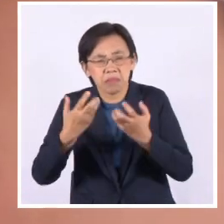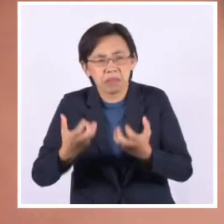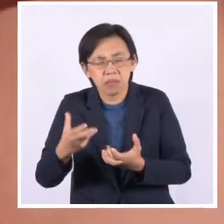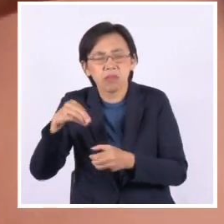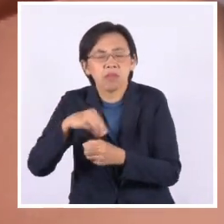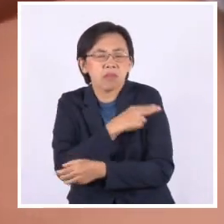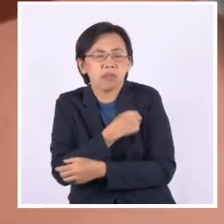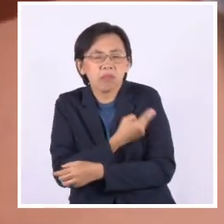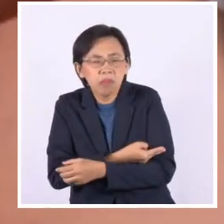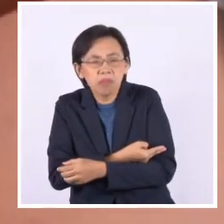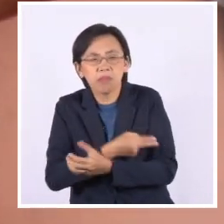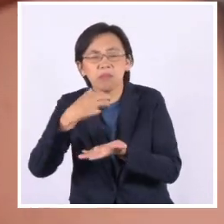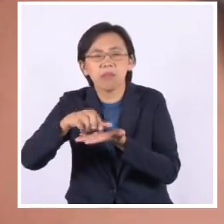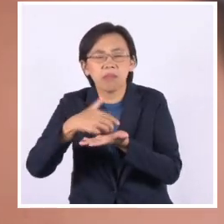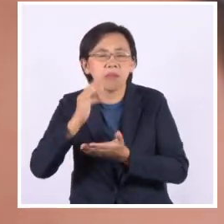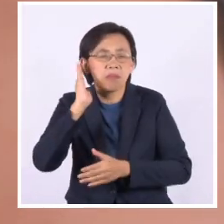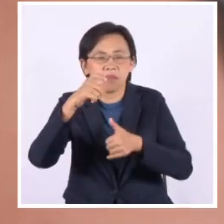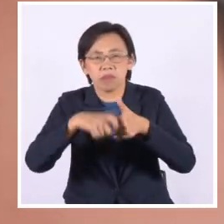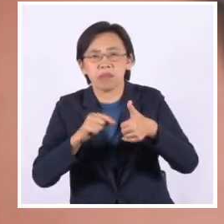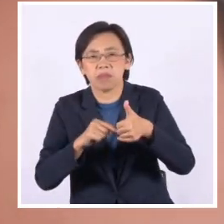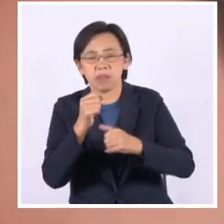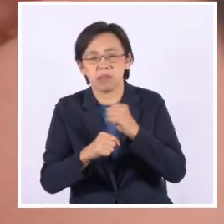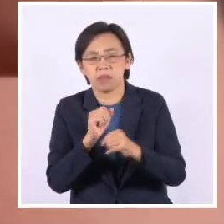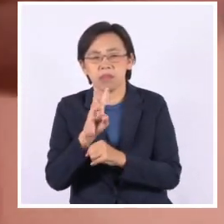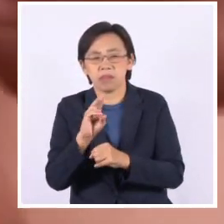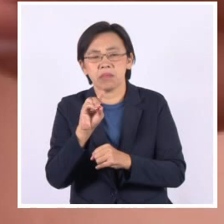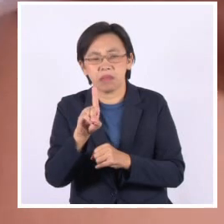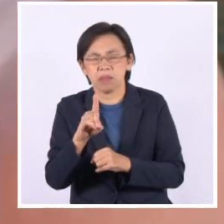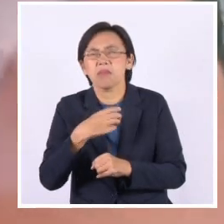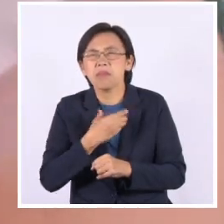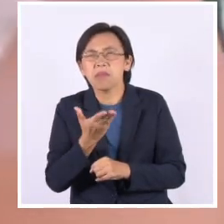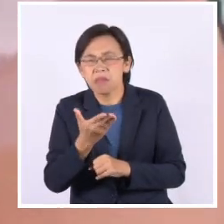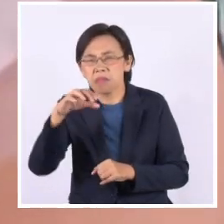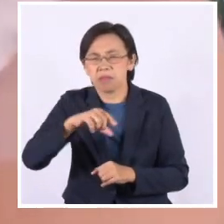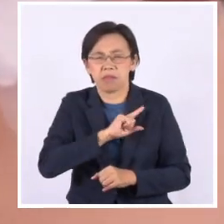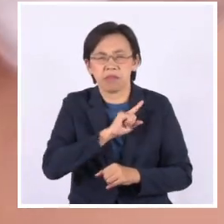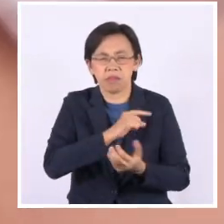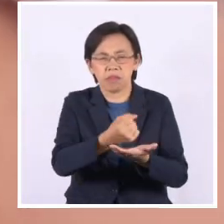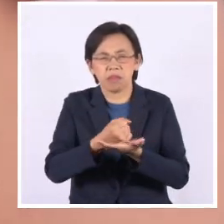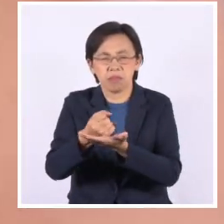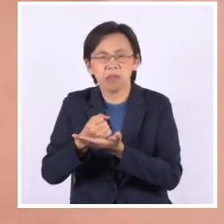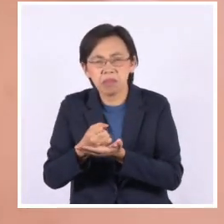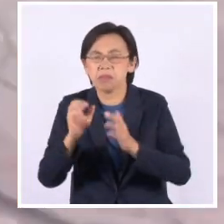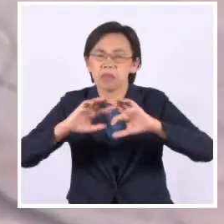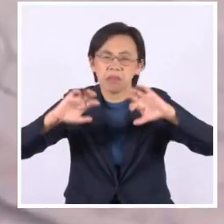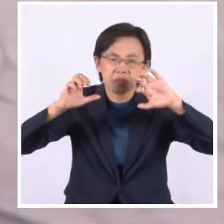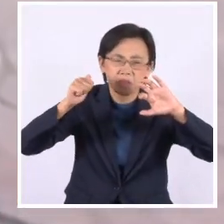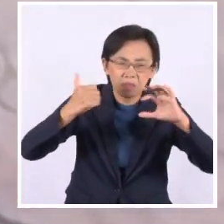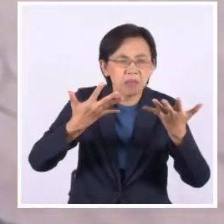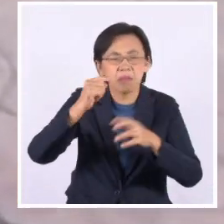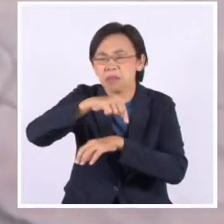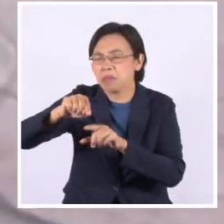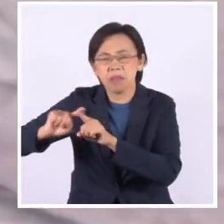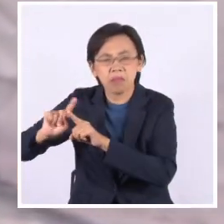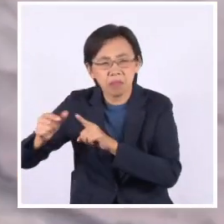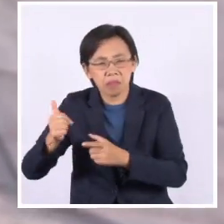ลเรื่องราวของคุณบัญญัติทองซุ้ยอายุ71ปีขอความช่วยเหลือหน่วยงานที่เกี่ยวข้องจะเป็นราชการก็ได้หรืออะไรก็ได้นี่ๆดู